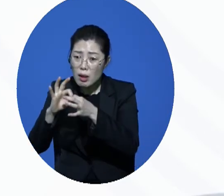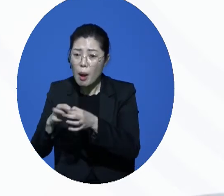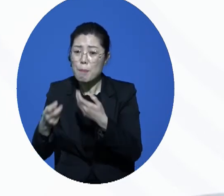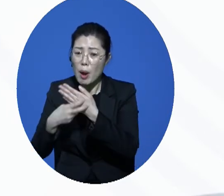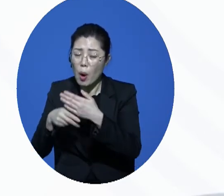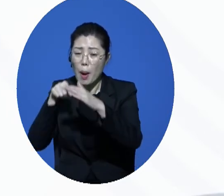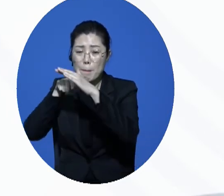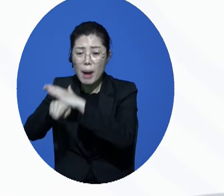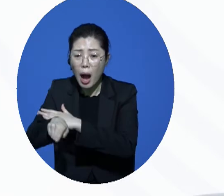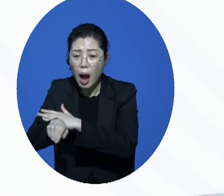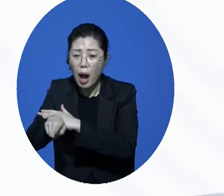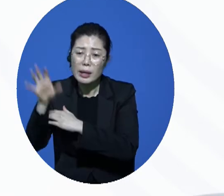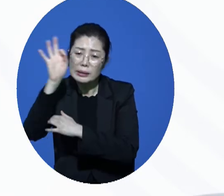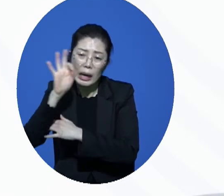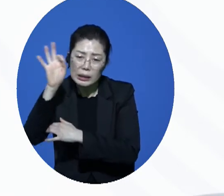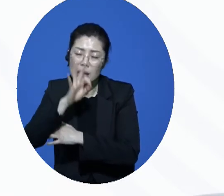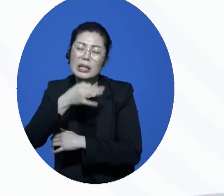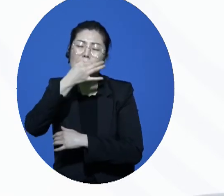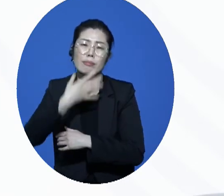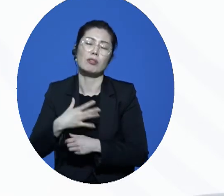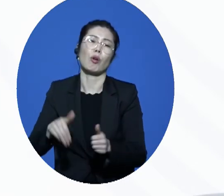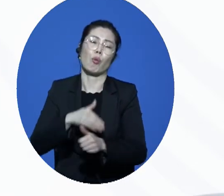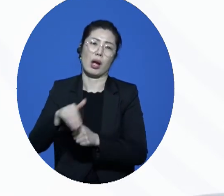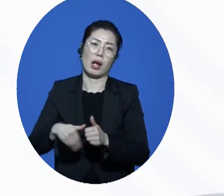없는 상황을 맞이했습니다.